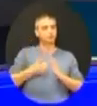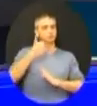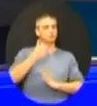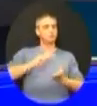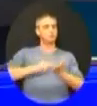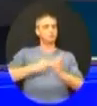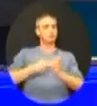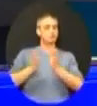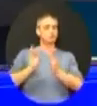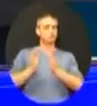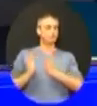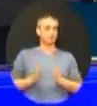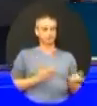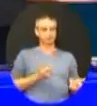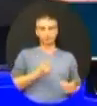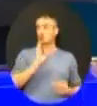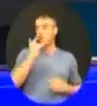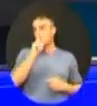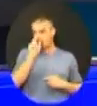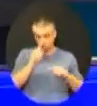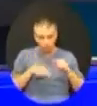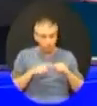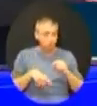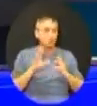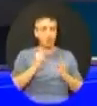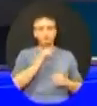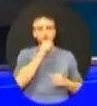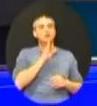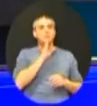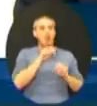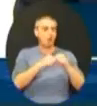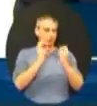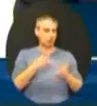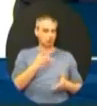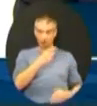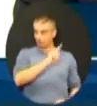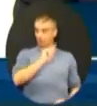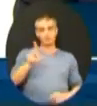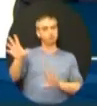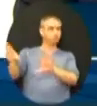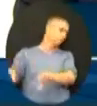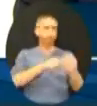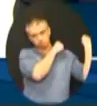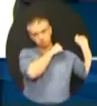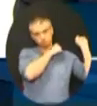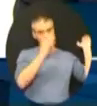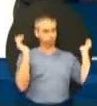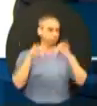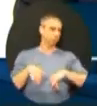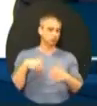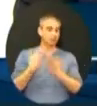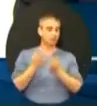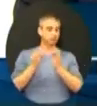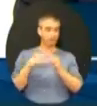איזשהי מדיניות משפטית יכול שיש בה טעויות יכול שיש בה פגמים אבל האופן שבו אתה בא למשוך את השטיח מתחת לרגלי היועצים